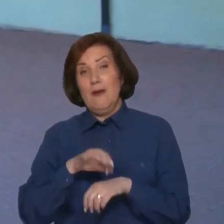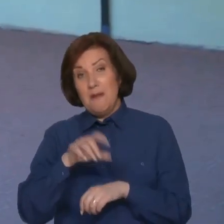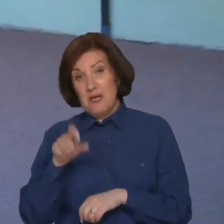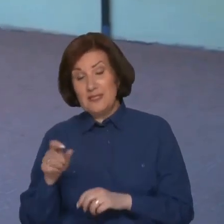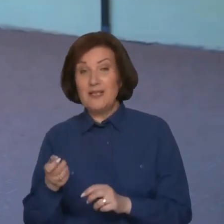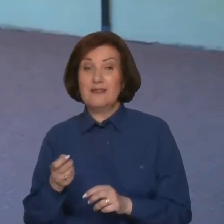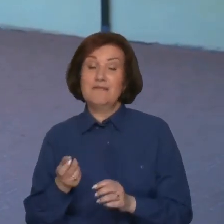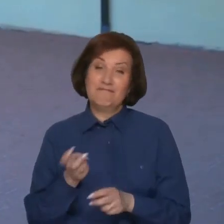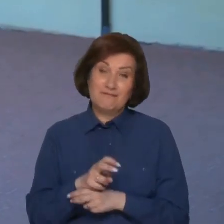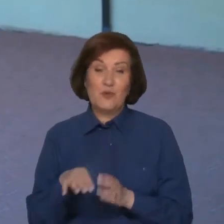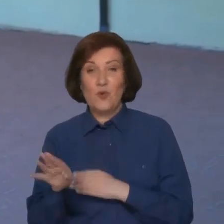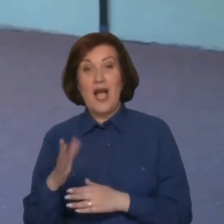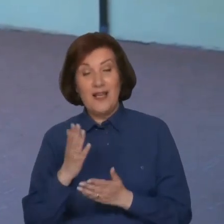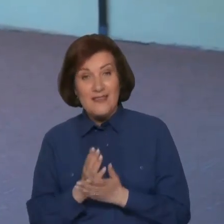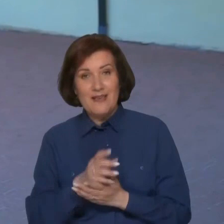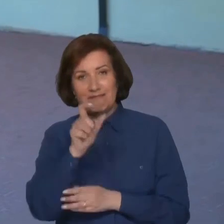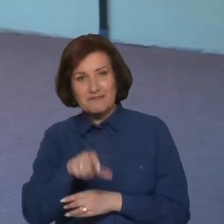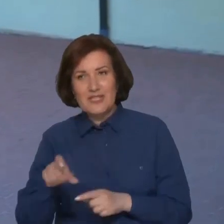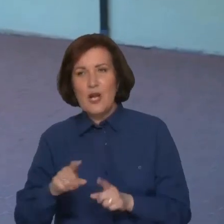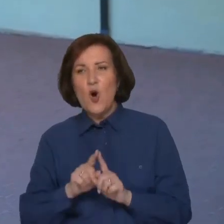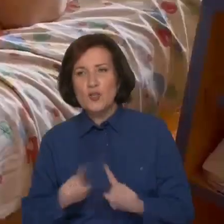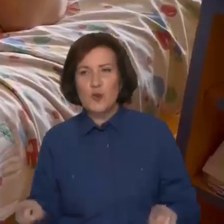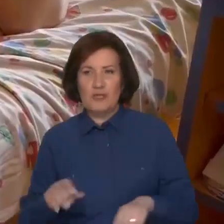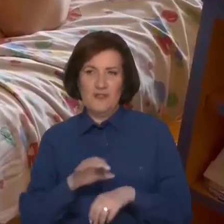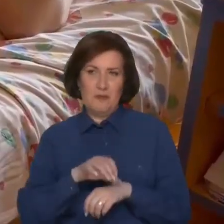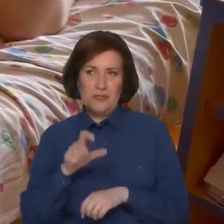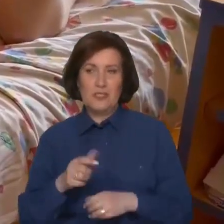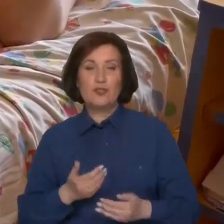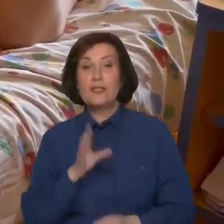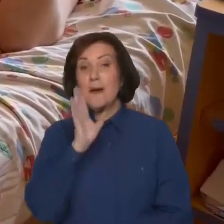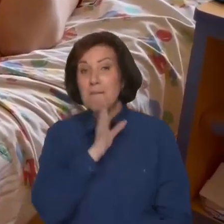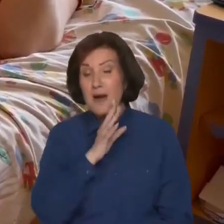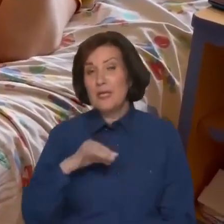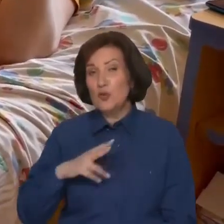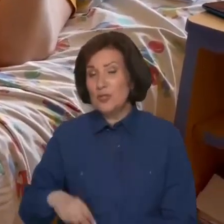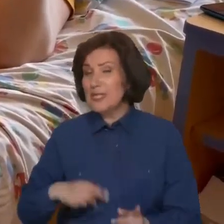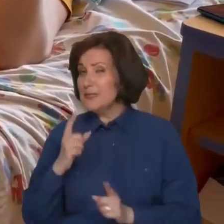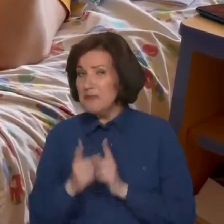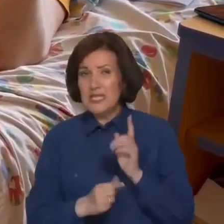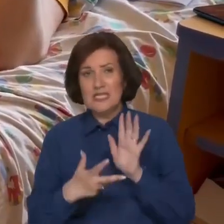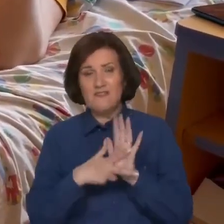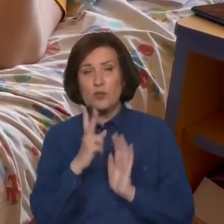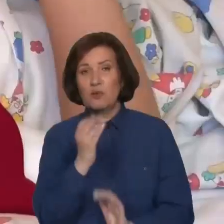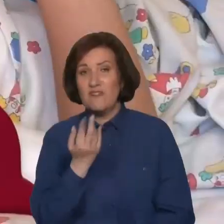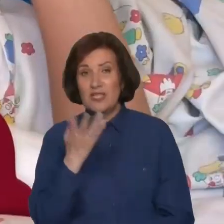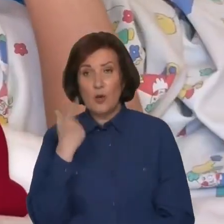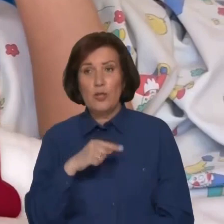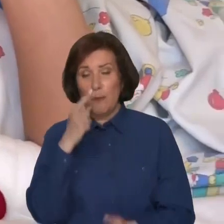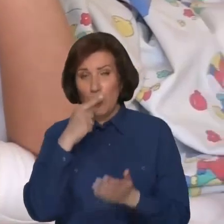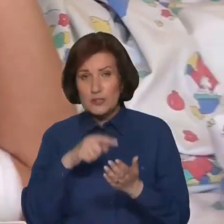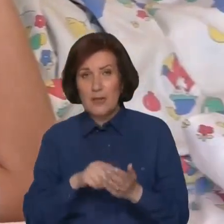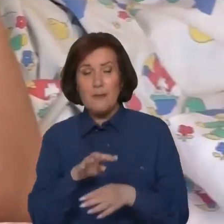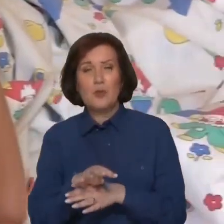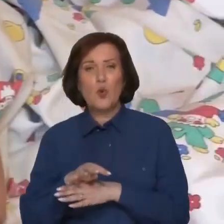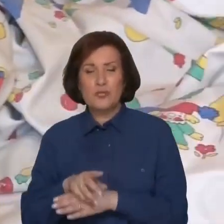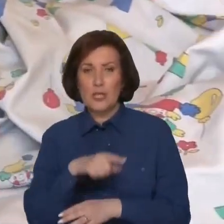йдуть, але є категорія, напевно, особливих пацієнтів. Життя мами та доньки змінилося 8 квітня, коли вони потрапили